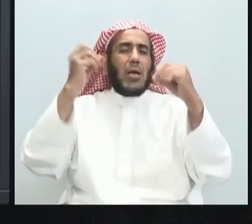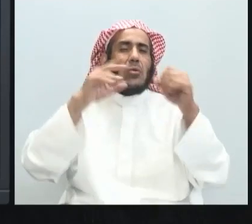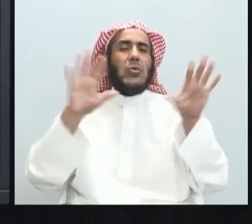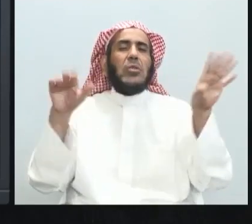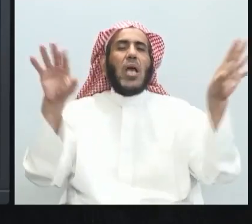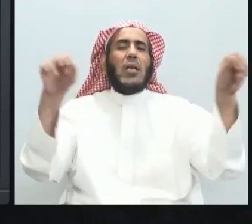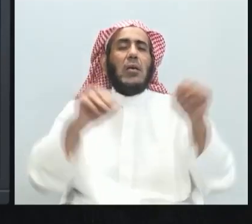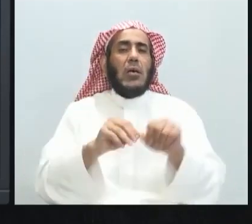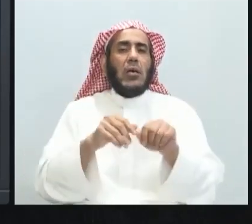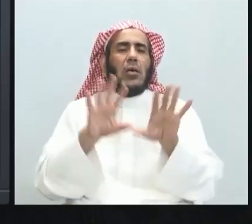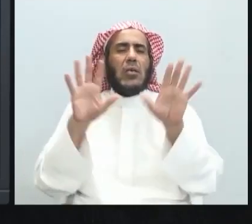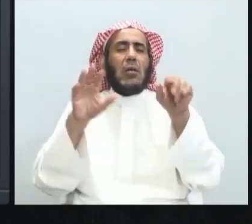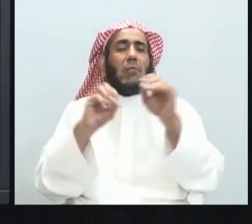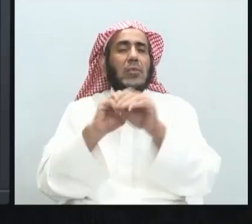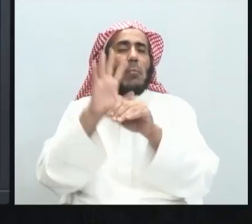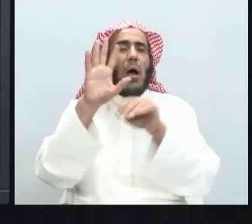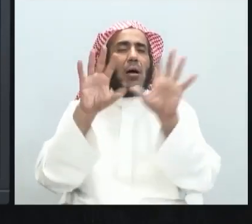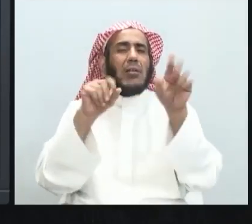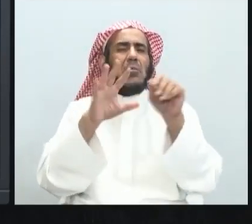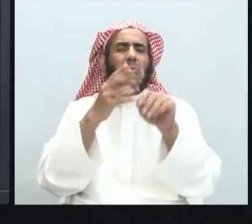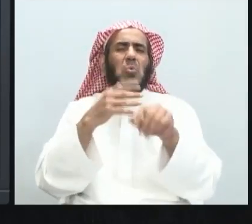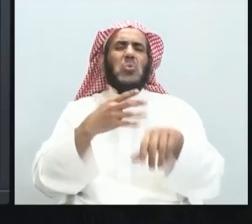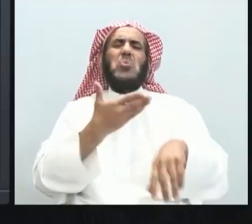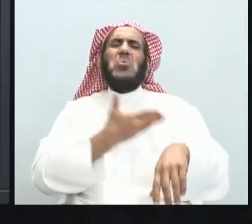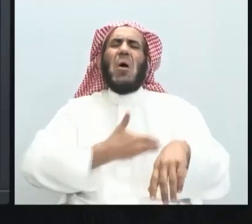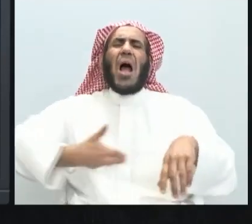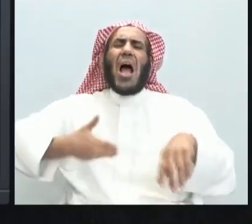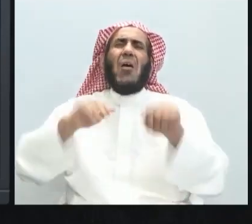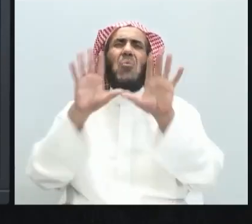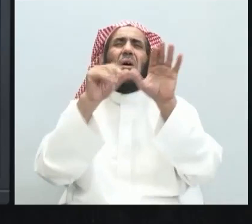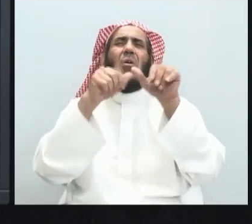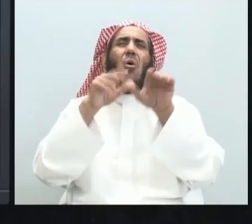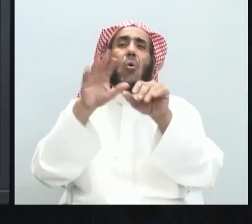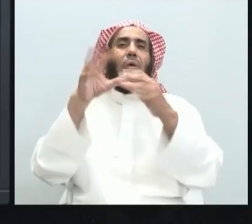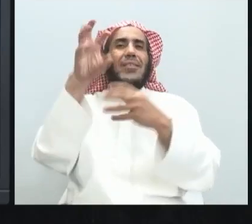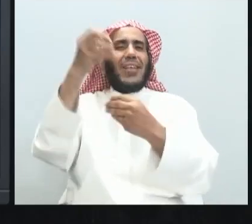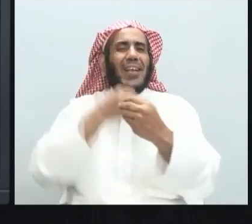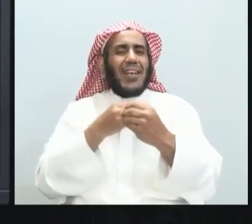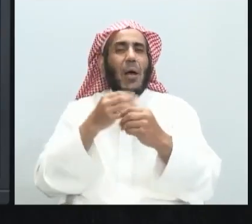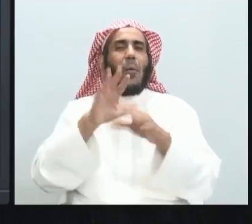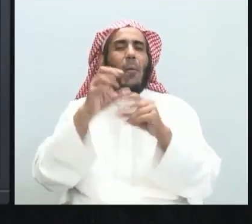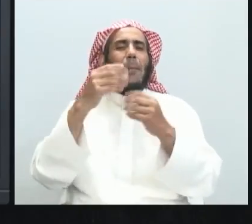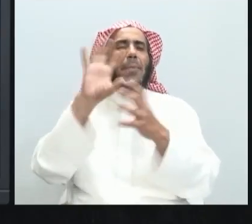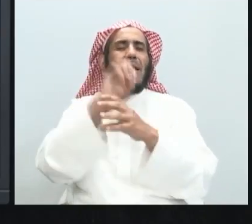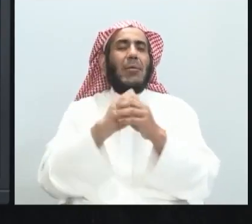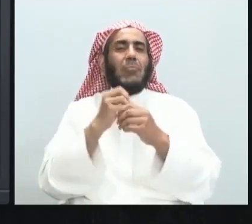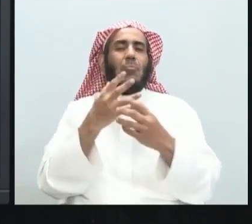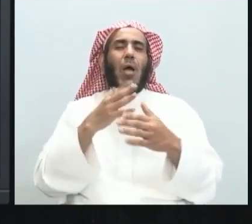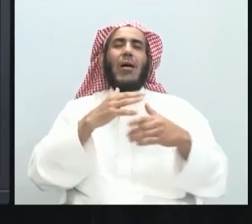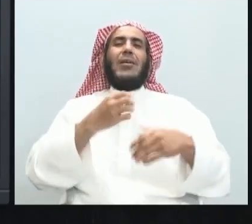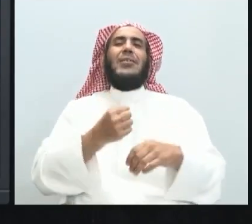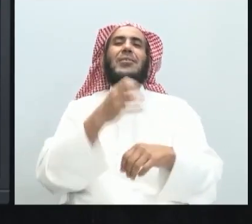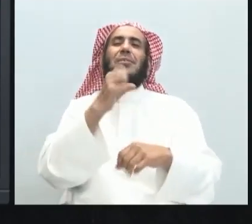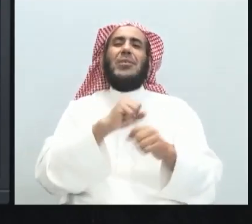الطير تغدو اي في الصباح تغدو خماصا جائعه وتروح في المساء بطانا ما الذي فعلت هذه